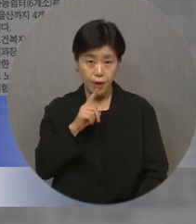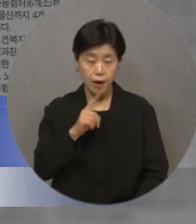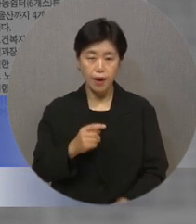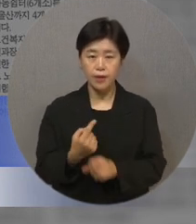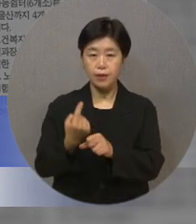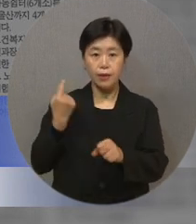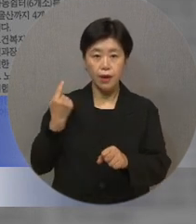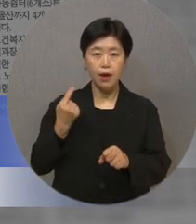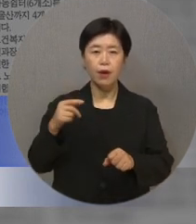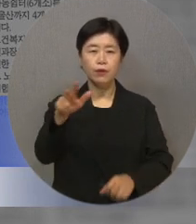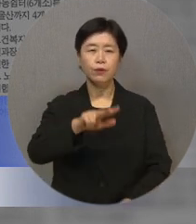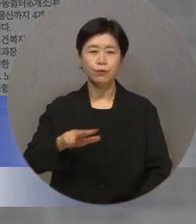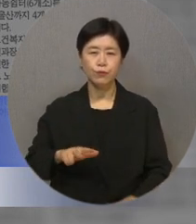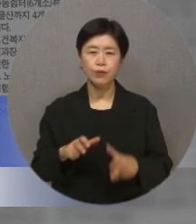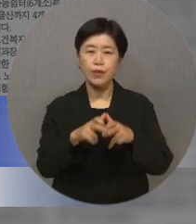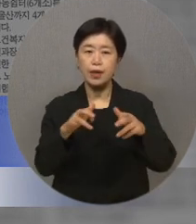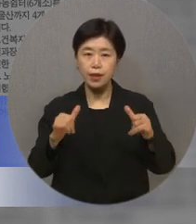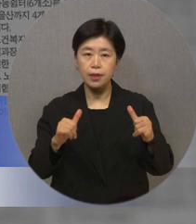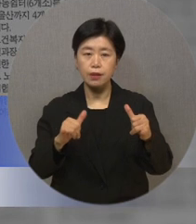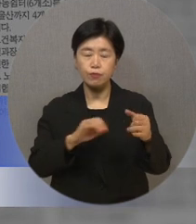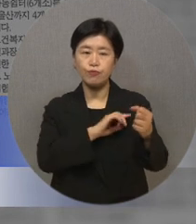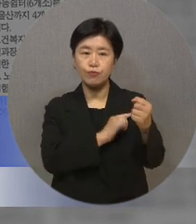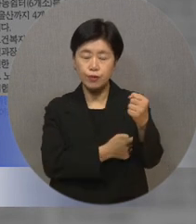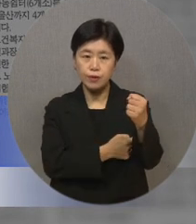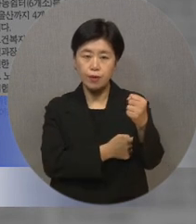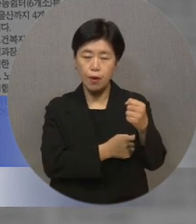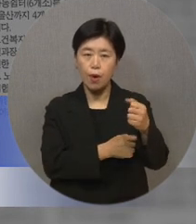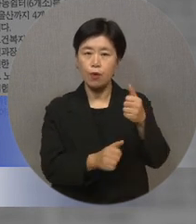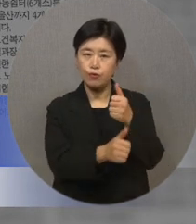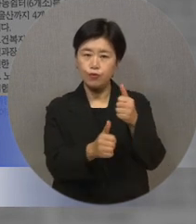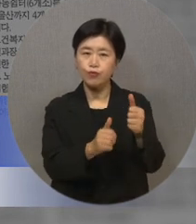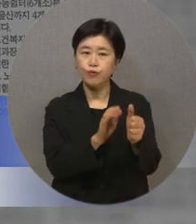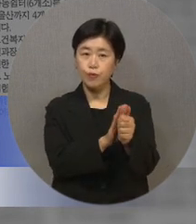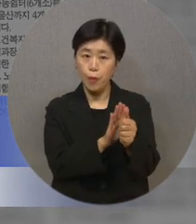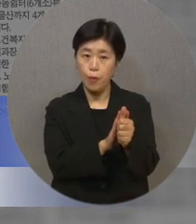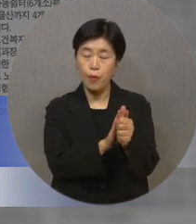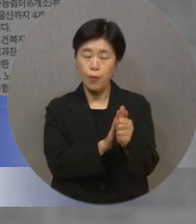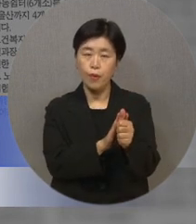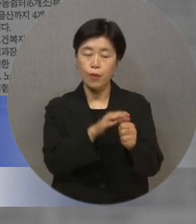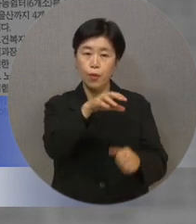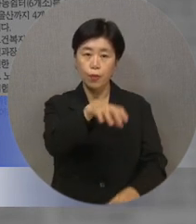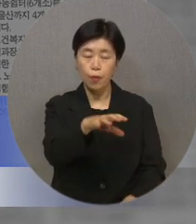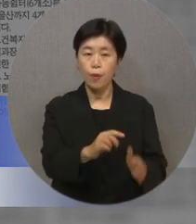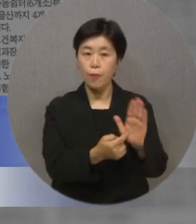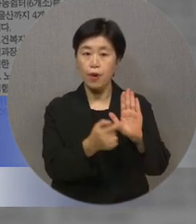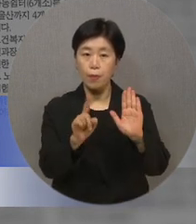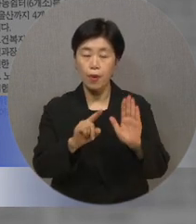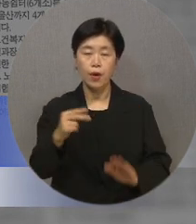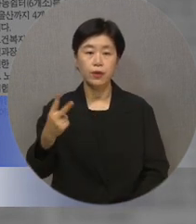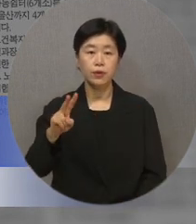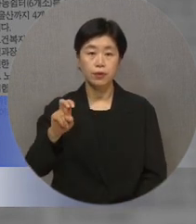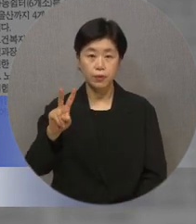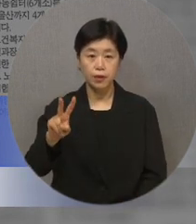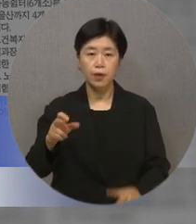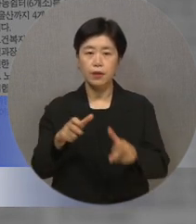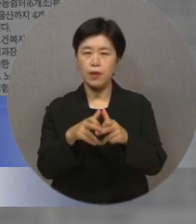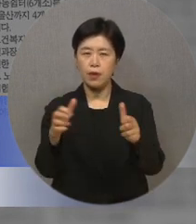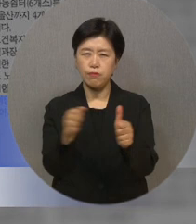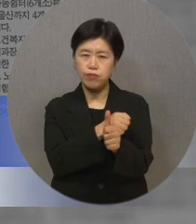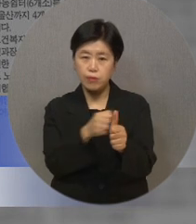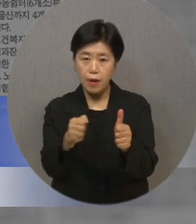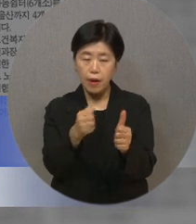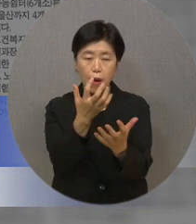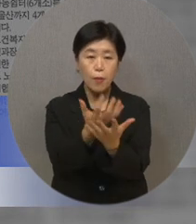권익 옹호 기관에 접수된이 장애인 학대 사례 현황을 분석한 2022 장애인 학대 현황 보고서에서